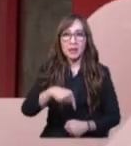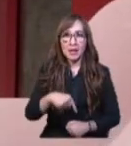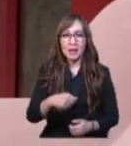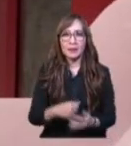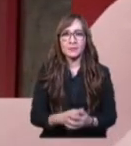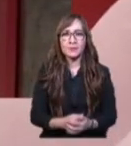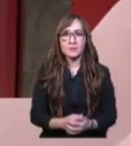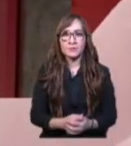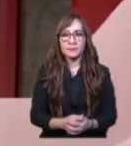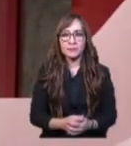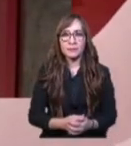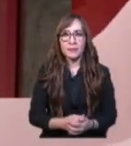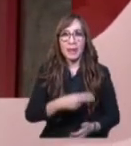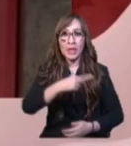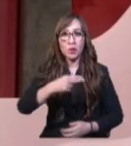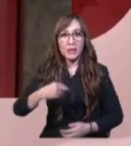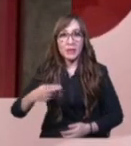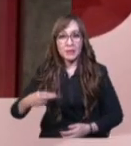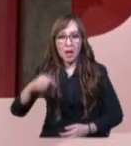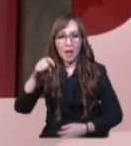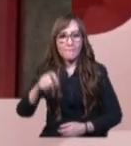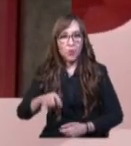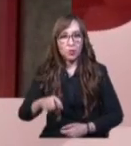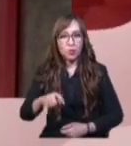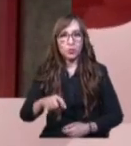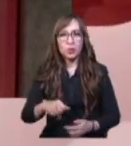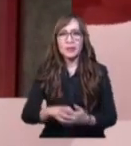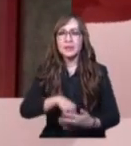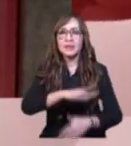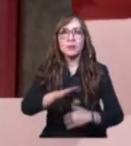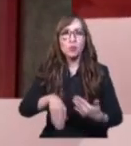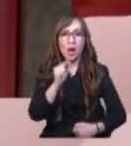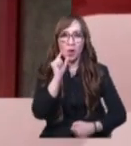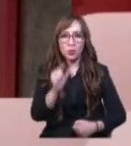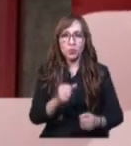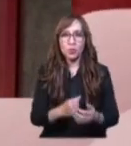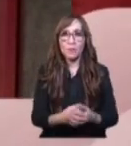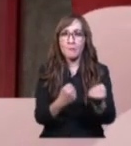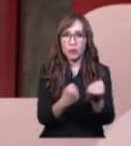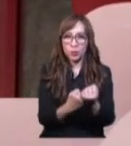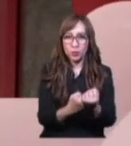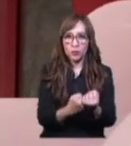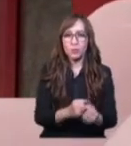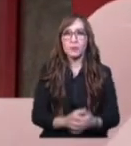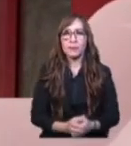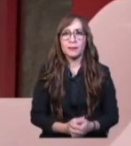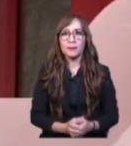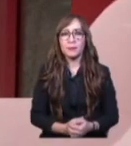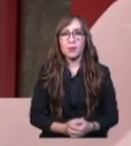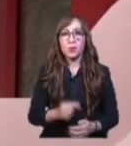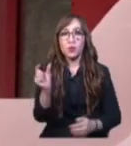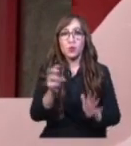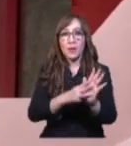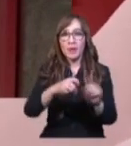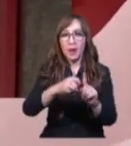yang kita bisa lakukan, Indonesia membutuhkan kita semua untuk menopang perekonomian dengan berbagai UMKM-nya gitu. Jadi dengan